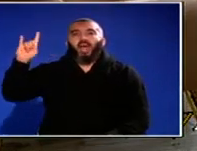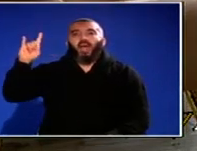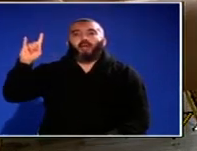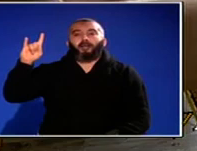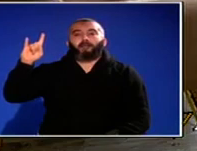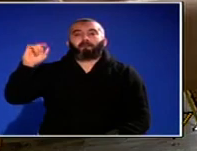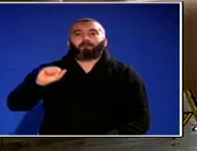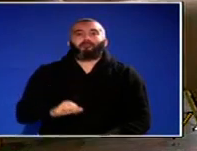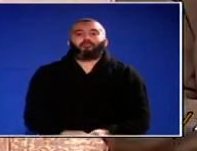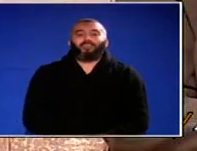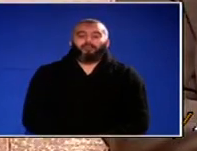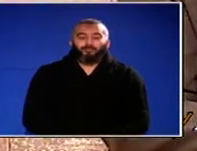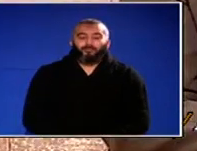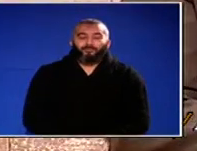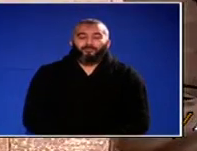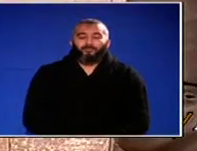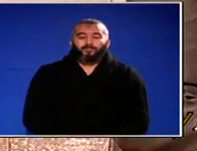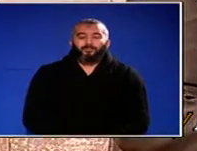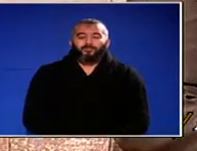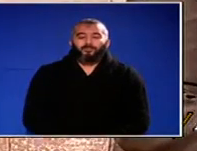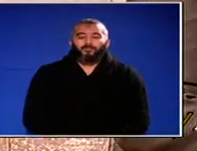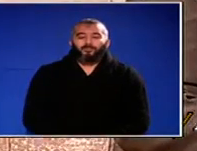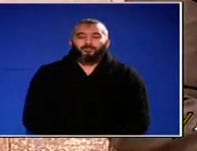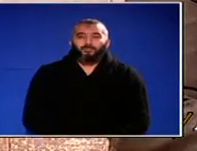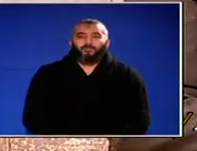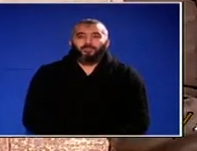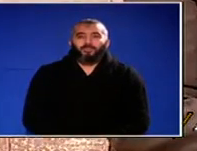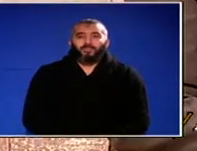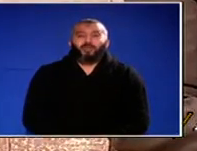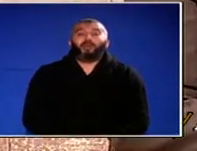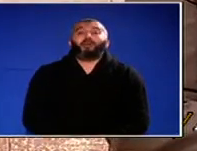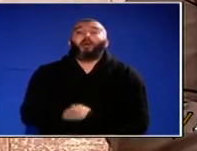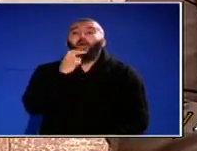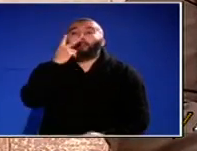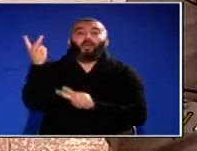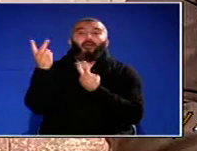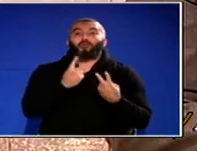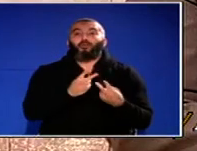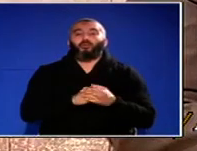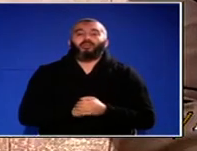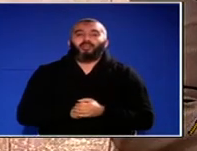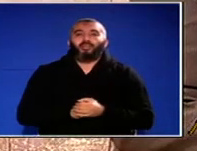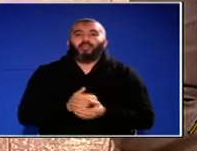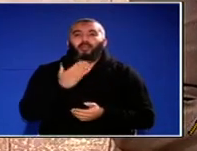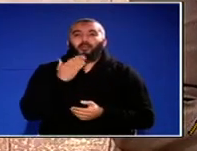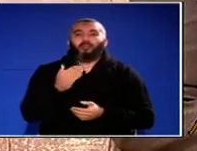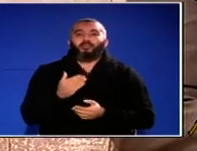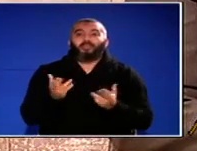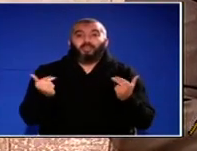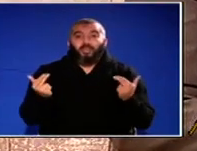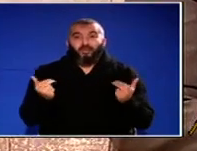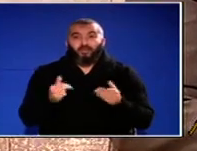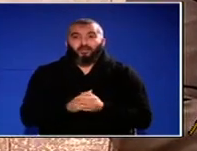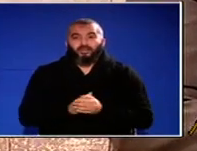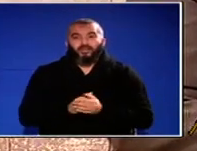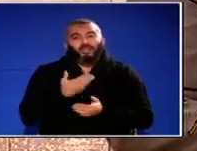سي مستغانم سي عبد الله واه مرحبا الله يسلمك سي احمد كعشي خويا